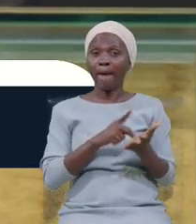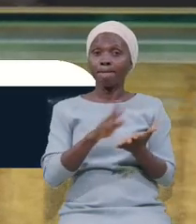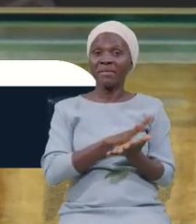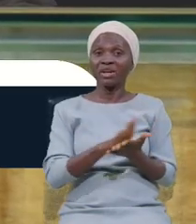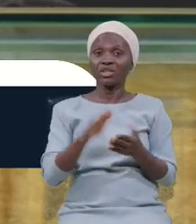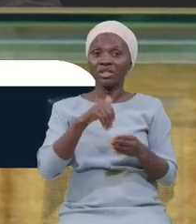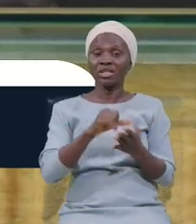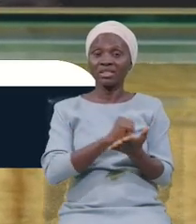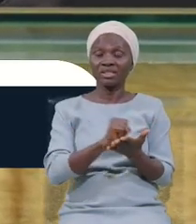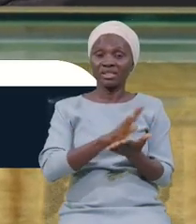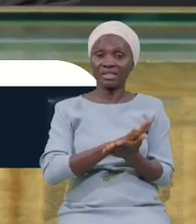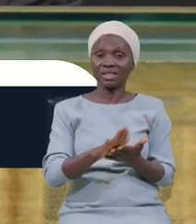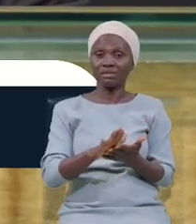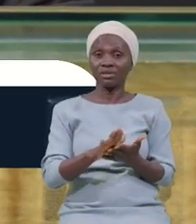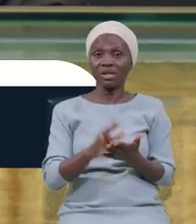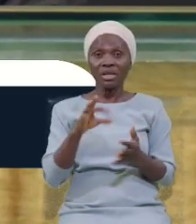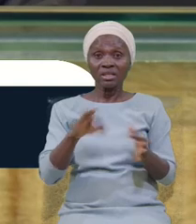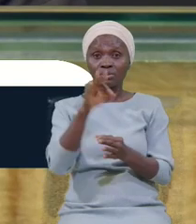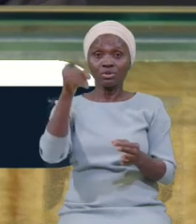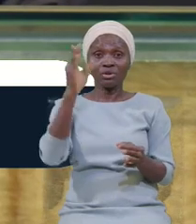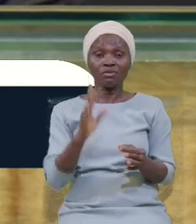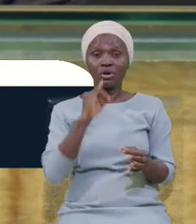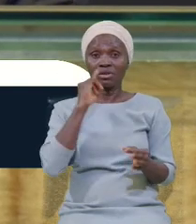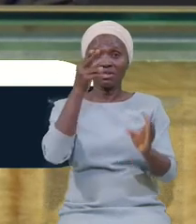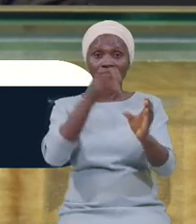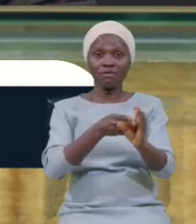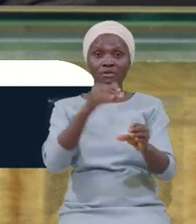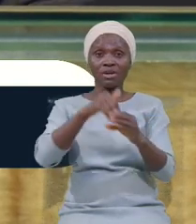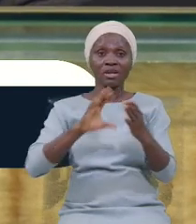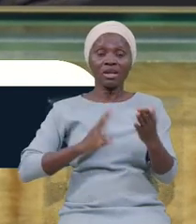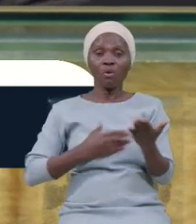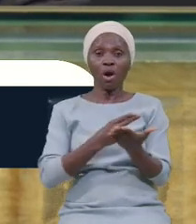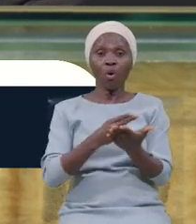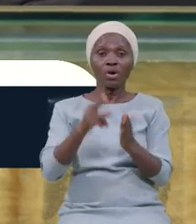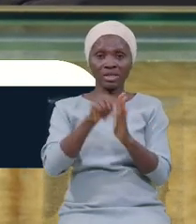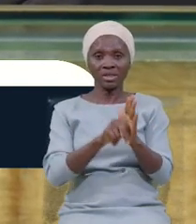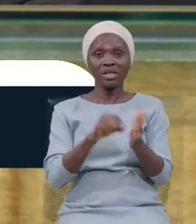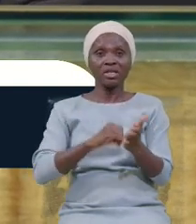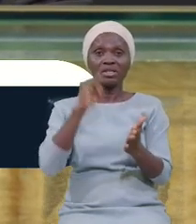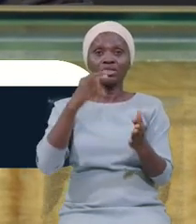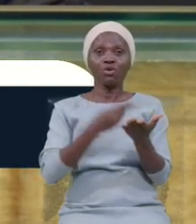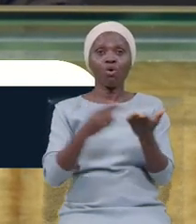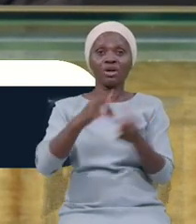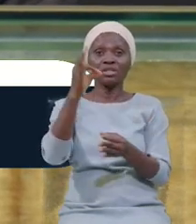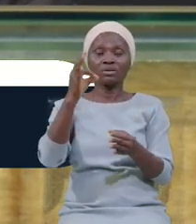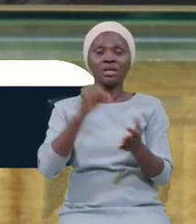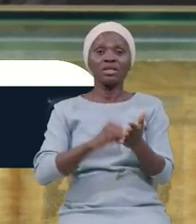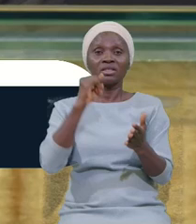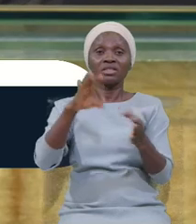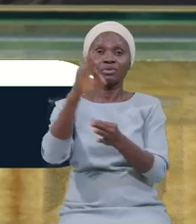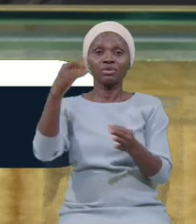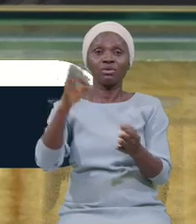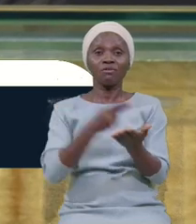sanctification, l'Esprit de Dieu. Alors, s'implique dans notre sainteté. Il est le Saint-Esprit, l'Esprit